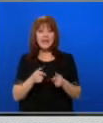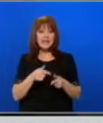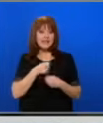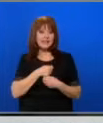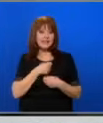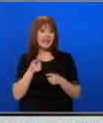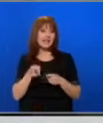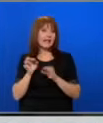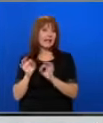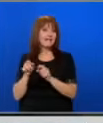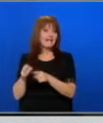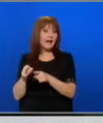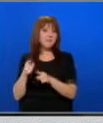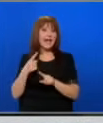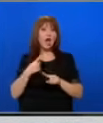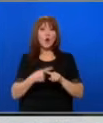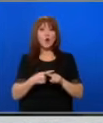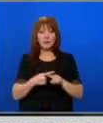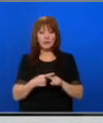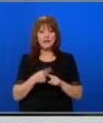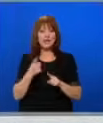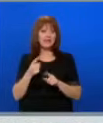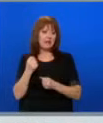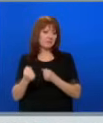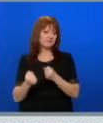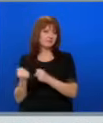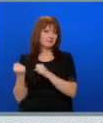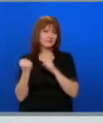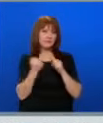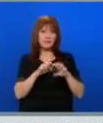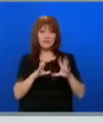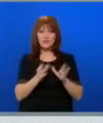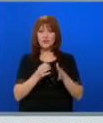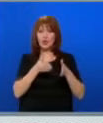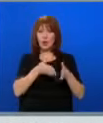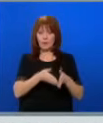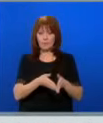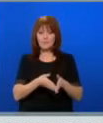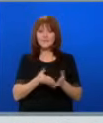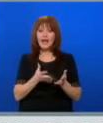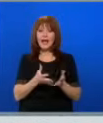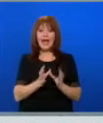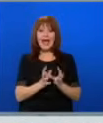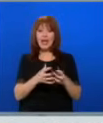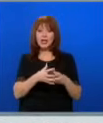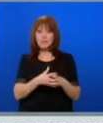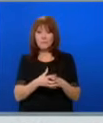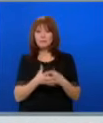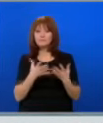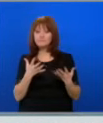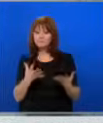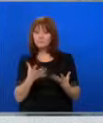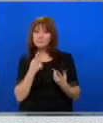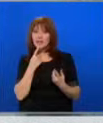се настаниха хутите и те директно там си ги карат всички кораби. Според капитан Димитров, екипажът на Руен не е пренебрегнал мерките